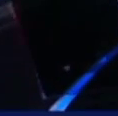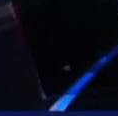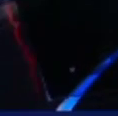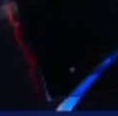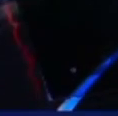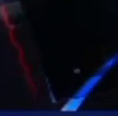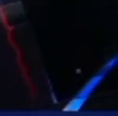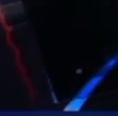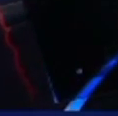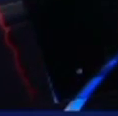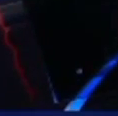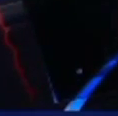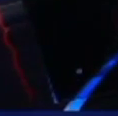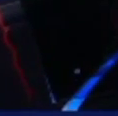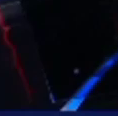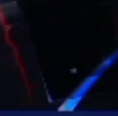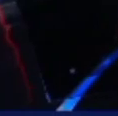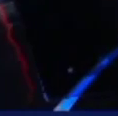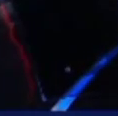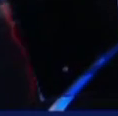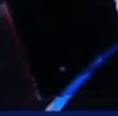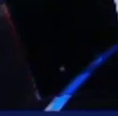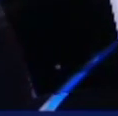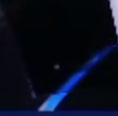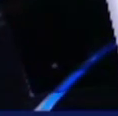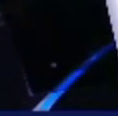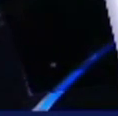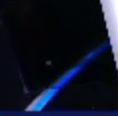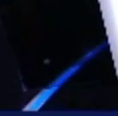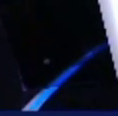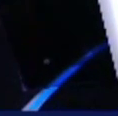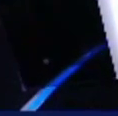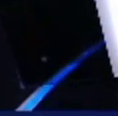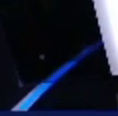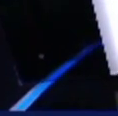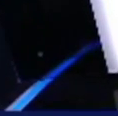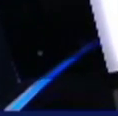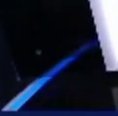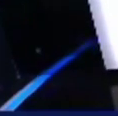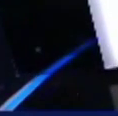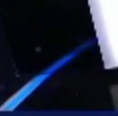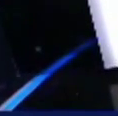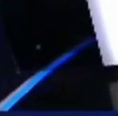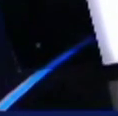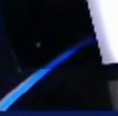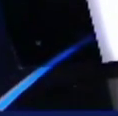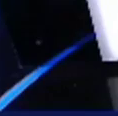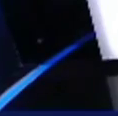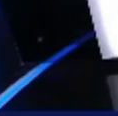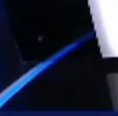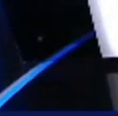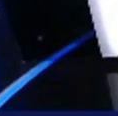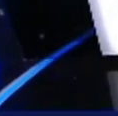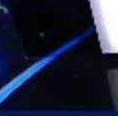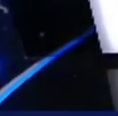אני מניח שיש איזו תוכנית מאחורי הקלעים ליום שאחרי. ובמצב שאנחנו נמצאים, לכי תדעי